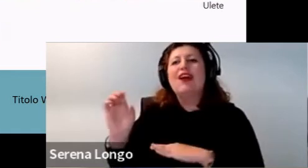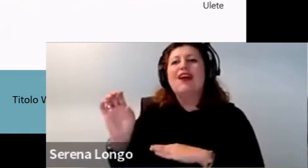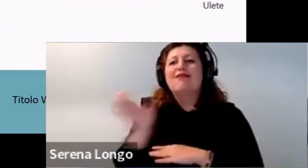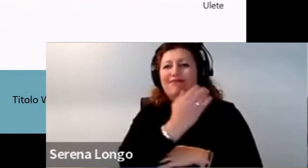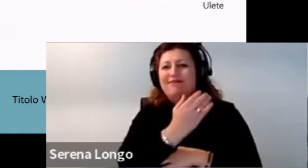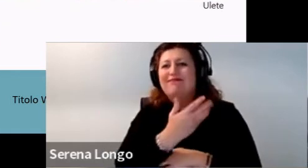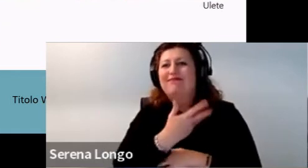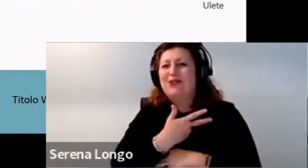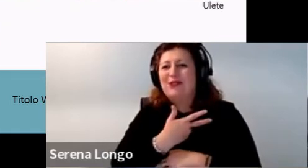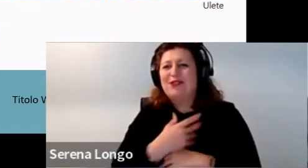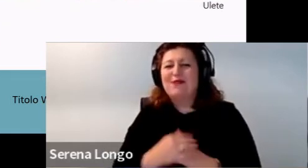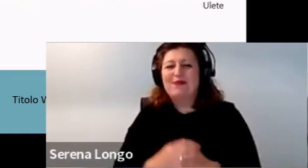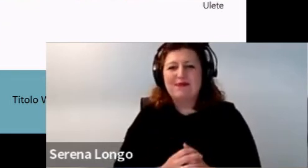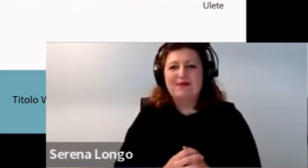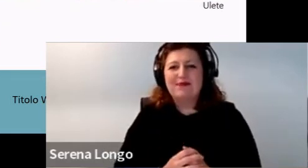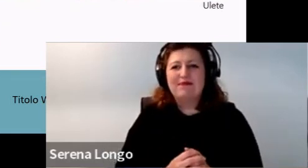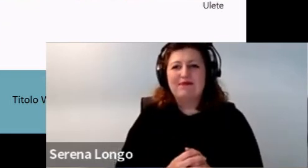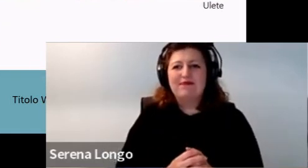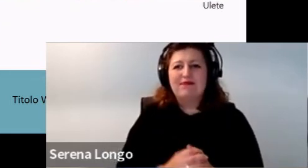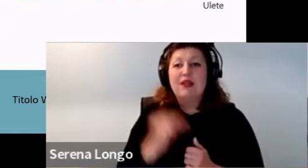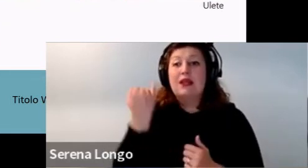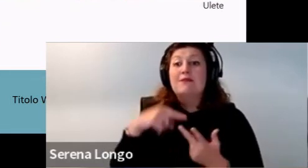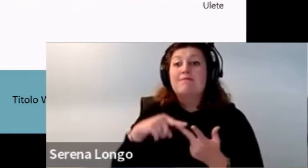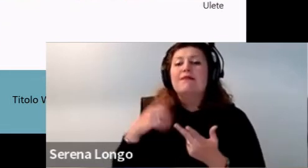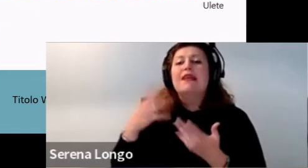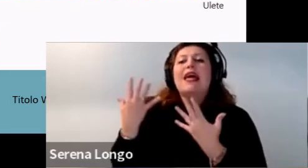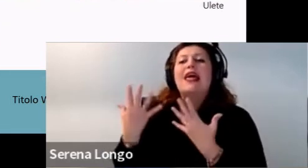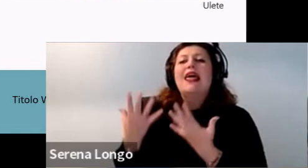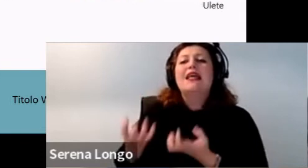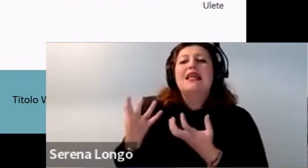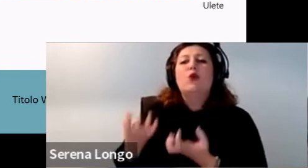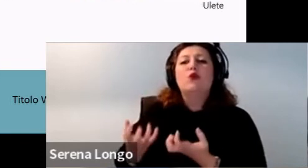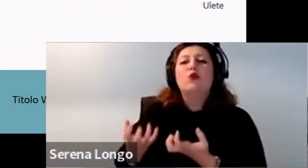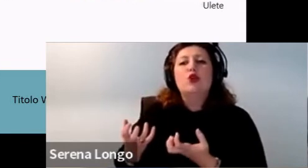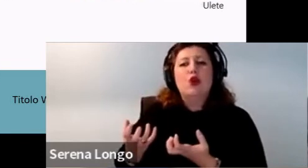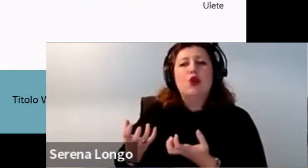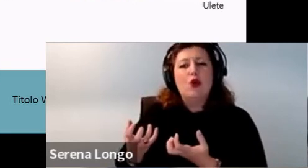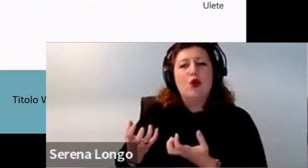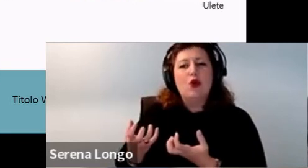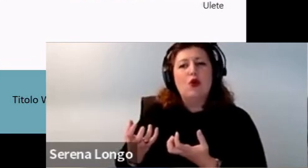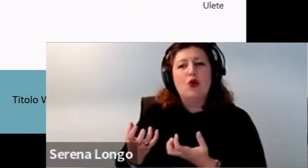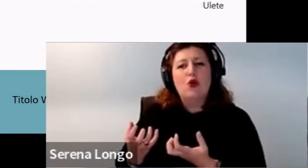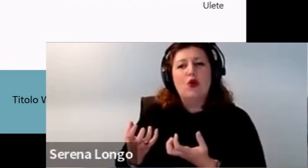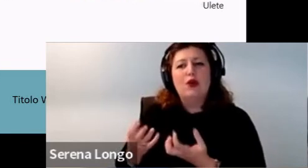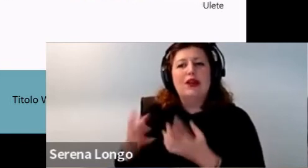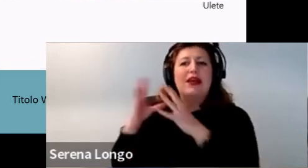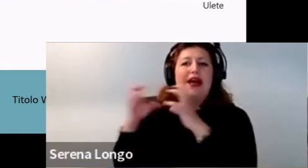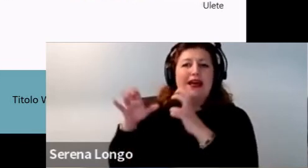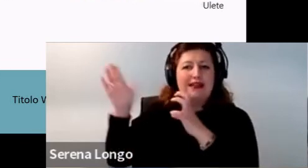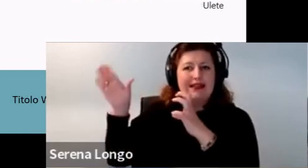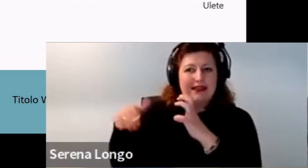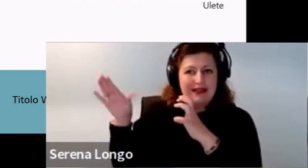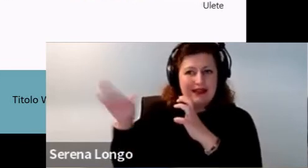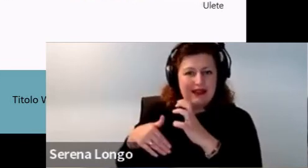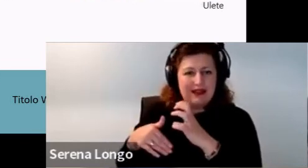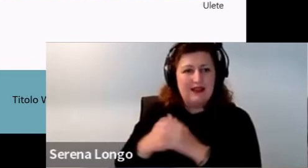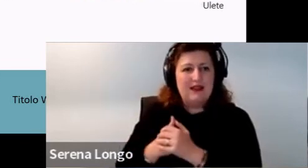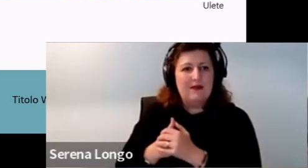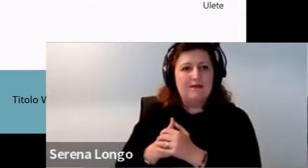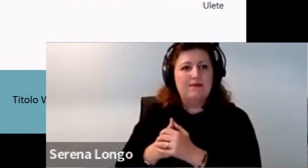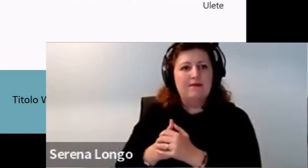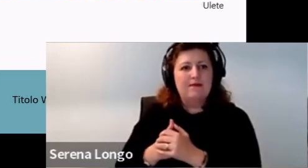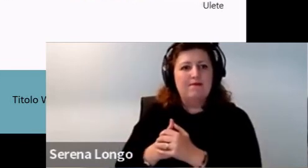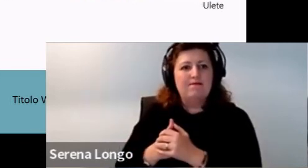prossima slide. Ultima fase, l'esecuzione, l'implementazione, quindi le imprese. Goldstar